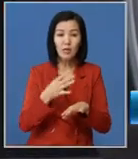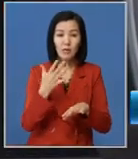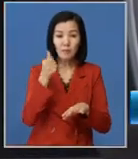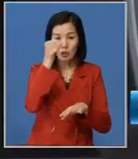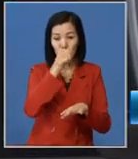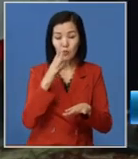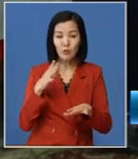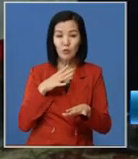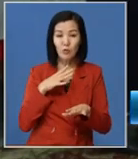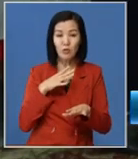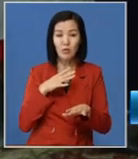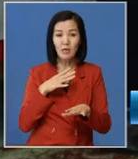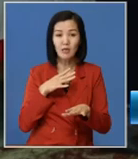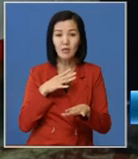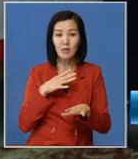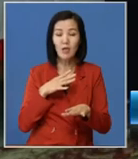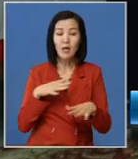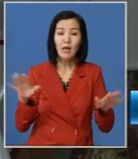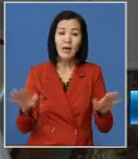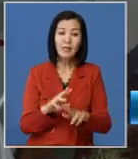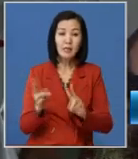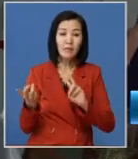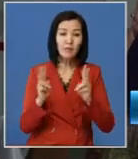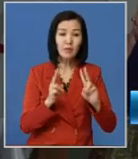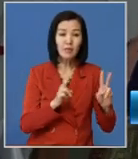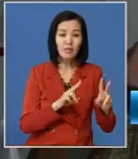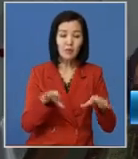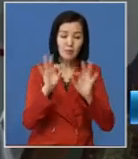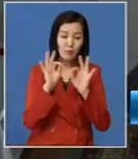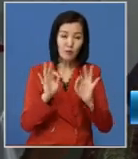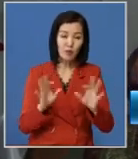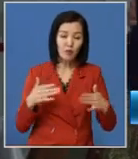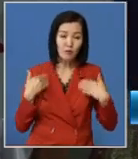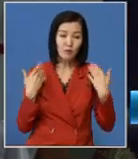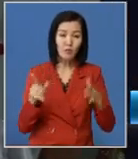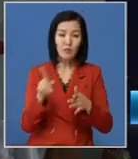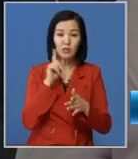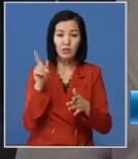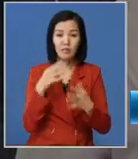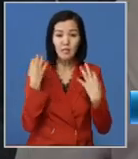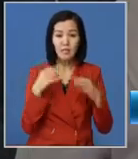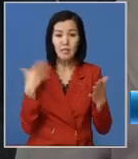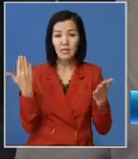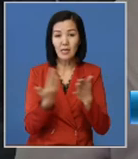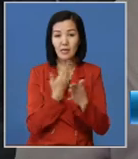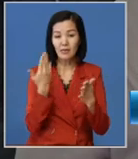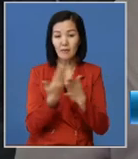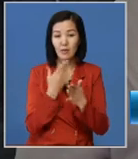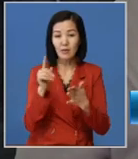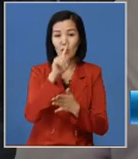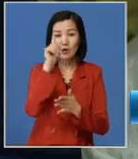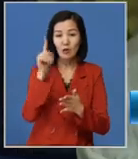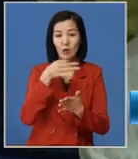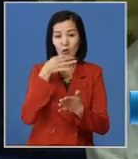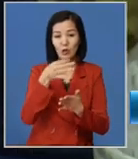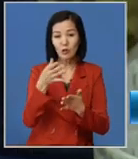асқан. Үлгілі өнегелі отбасылар ән айтып, би билеп, өз өнерлерін көрсетті. Жастармен емен жарқын сұхбаттасып, қойған